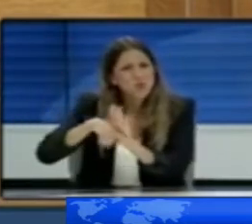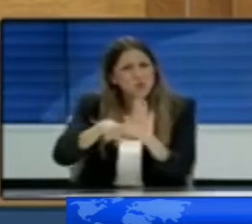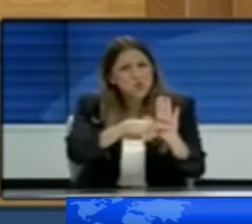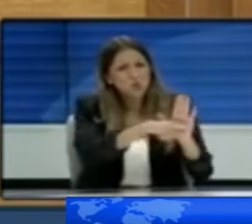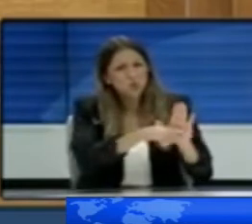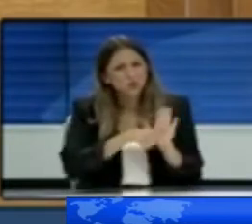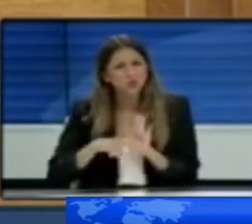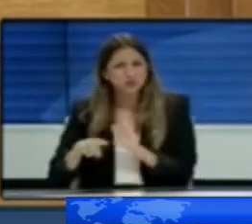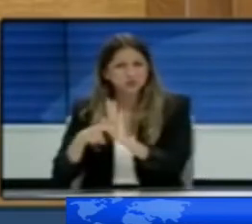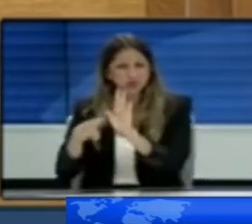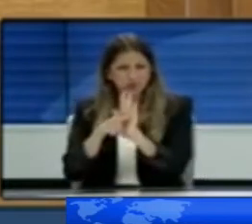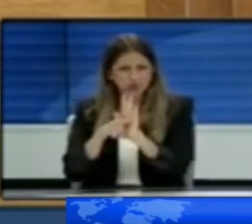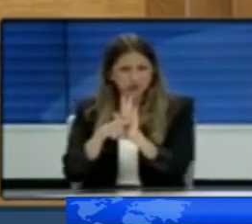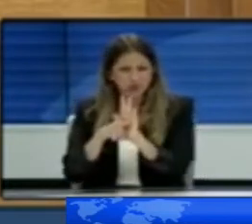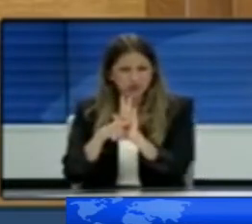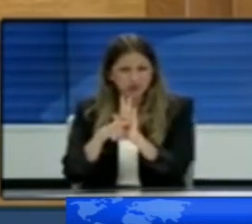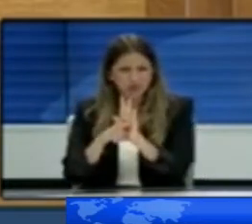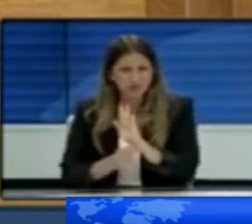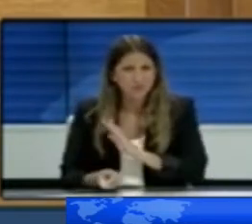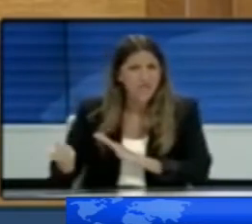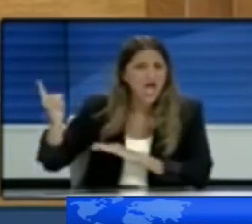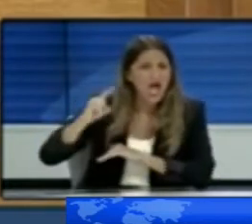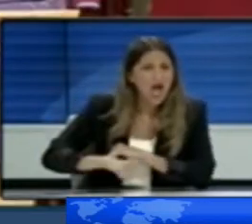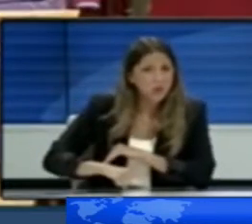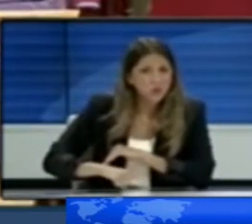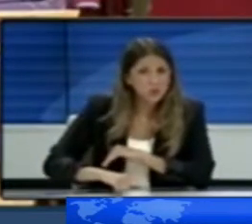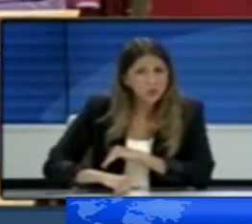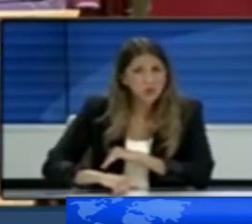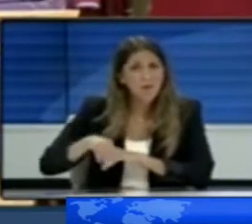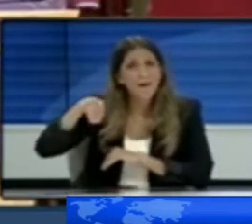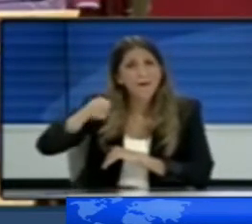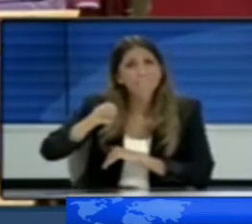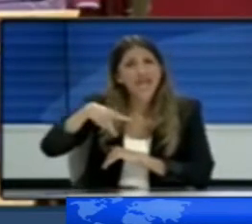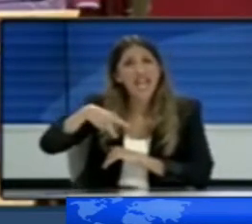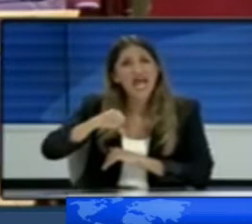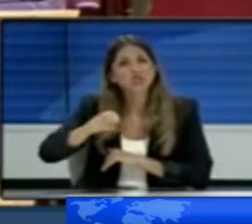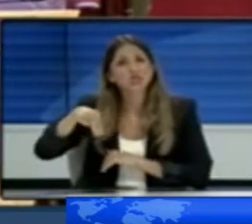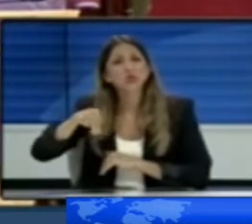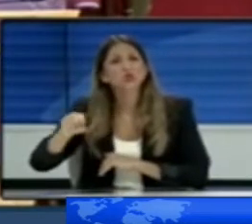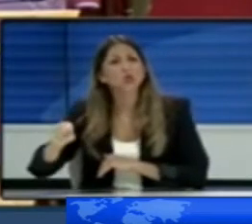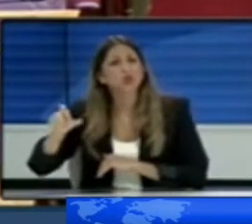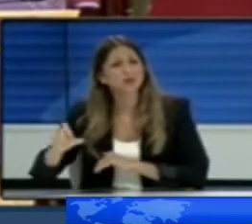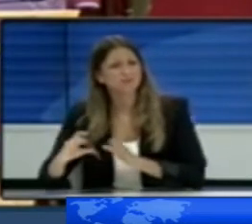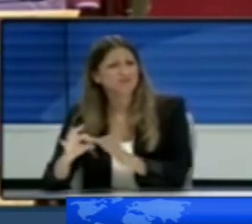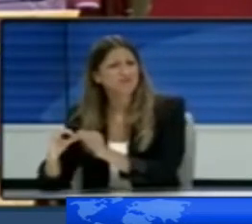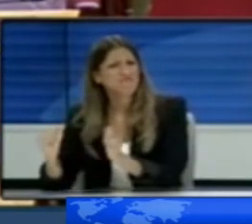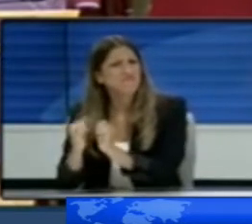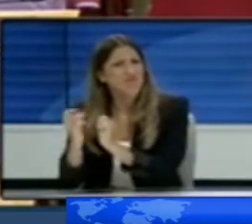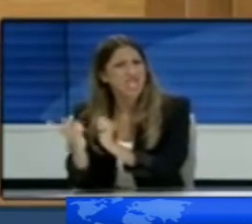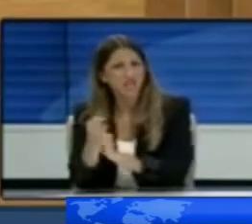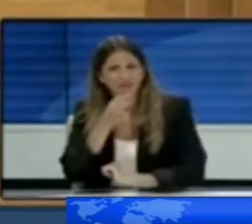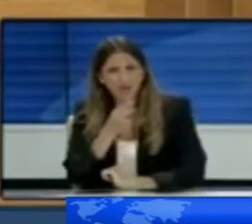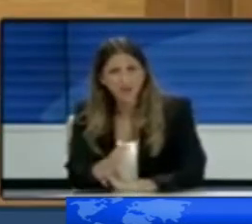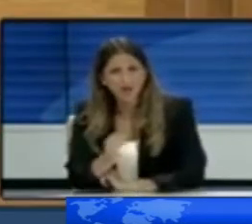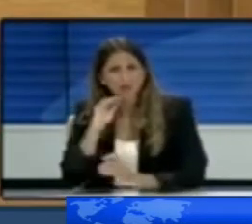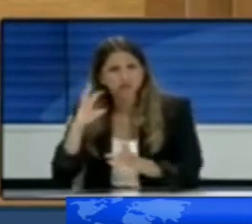τα οποία έλεγε ο σύντροφός σας, ο κύριος Μελανσόν, για εσάς προσωπικά, για την κολοτούμπα την οποία κάνατε, βέβαια, γιατί δεν υπηρετήσατε τις